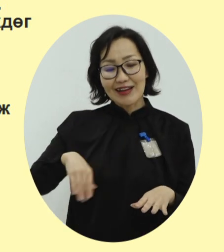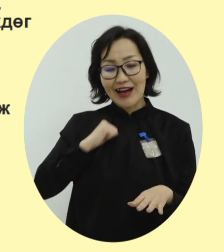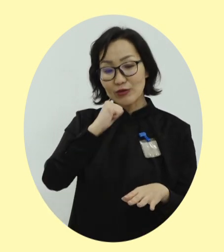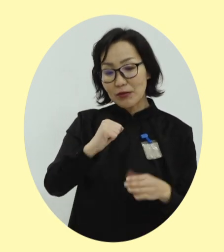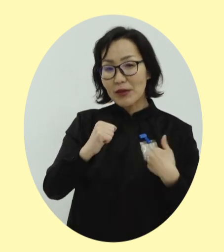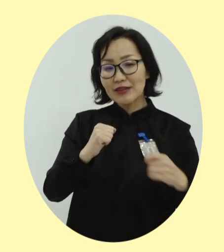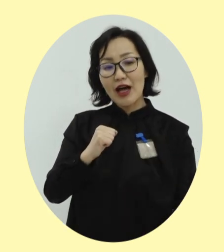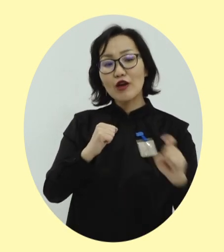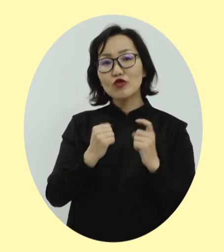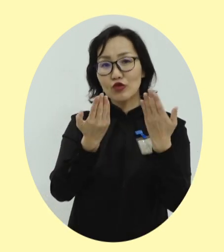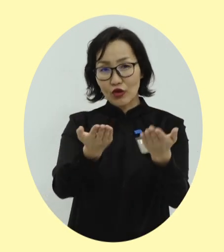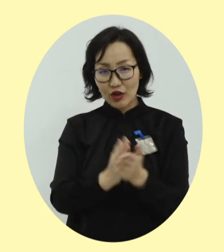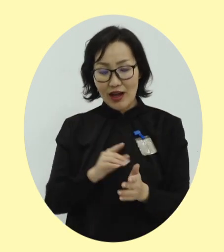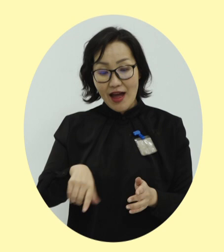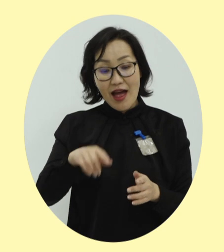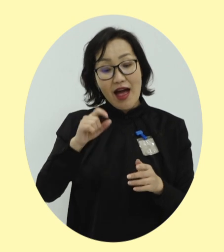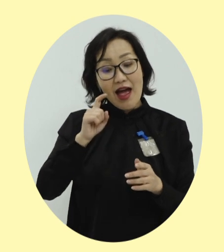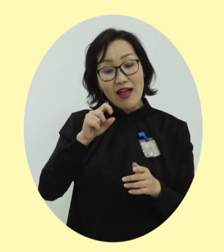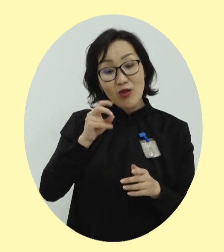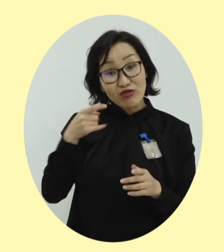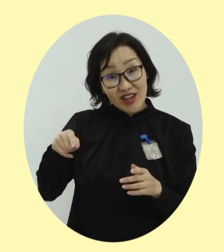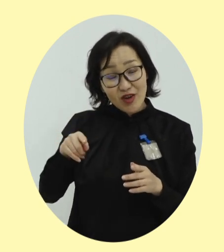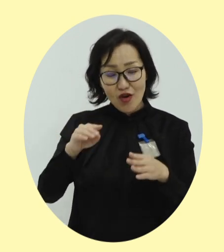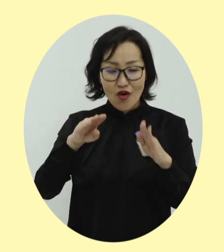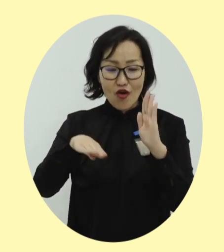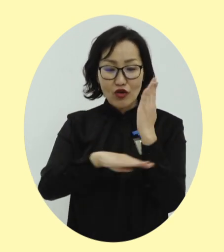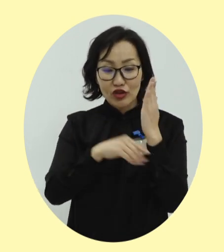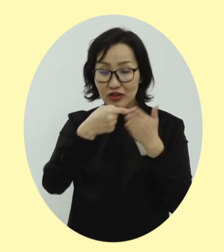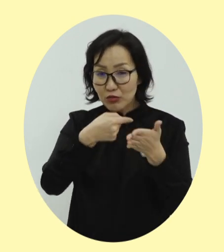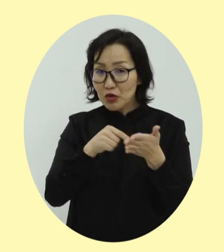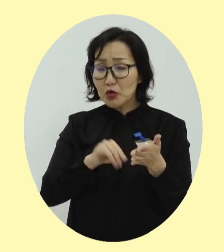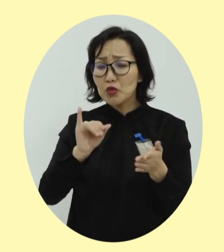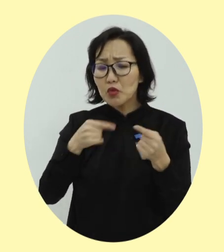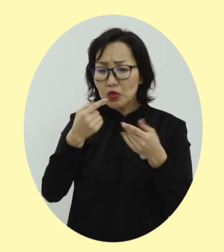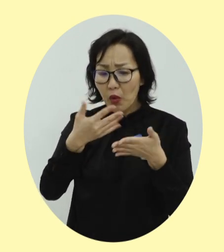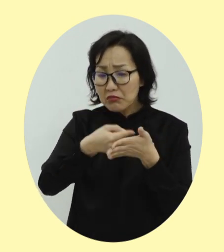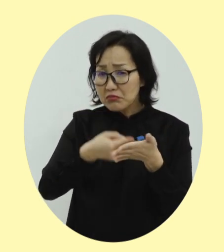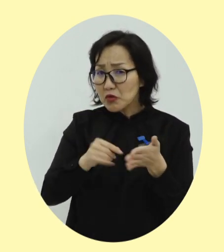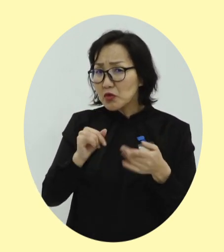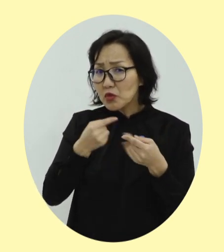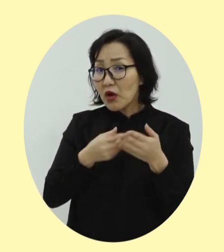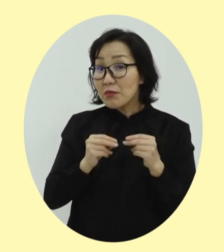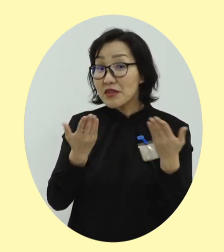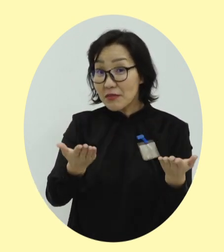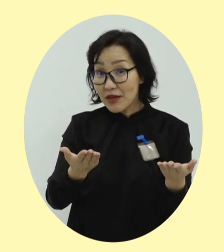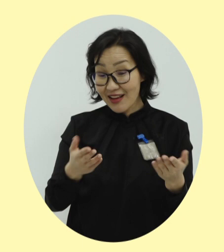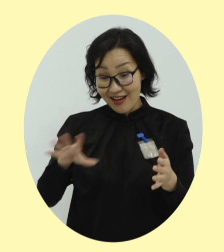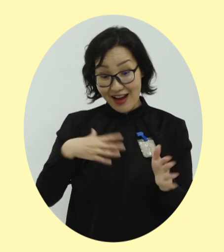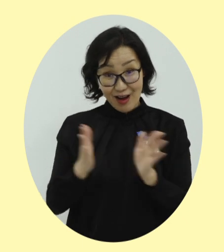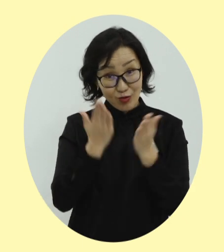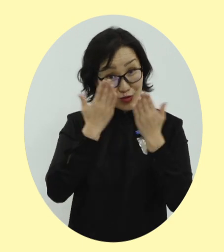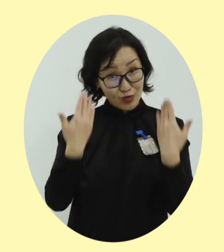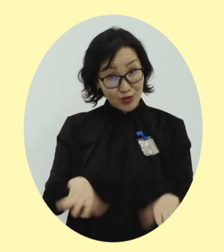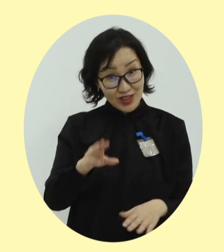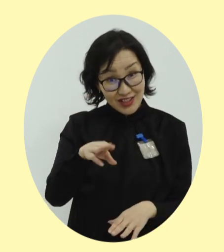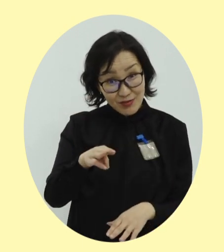багштай хариулж өгөөрэй. Халиуна өдрийн тэмдэглэлдээ юуны тухай бичсэн байна вэ? Бүгдээрээ хамтдаа өдрийн тэмдэглэлийг уншсан